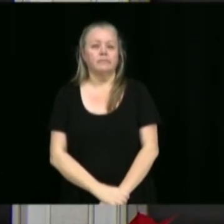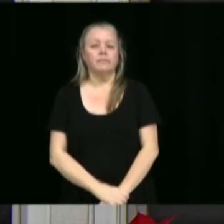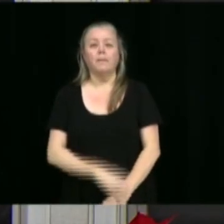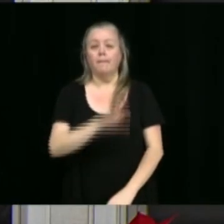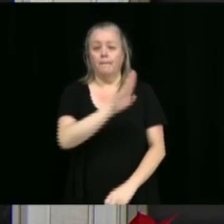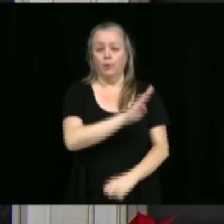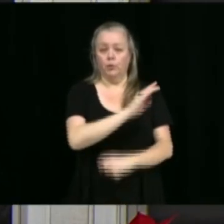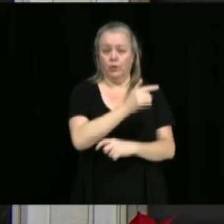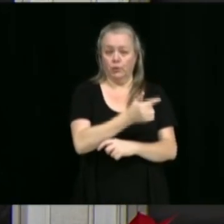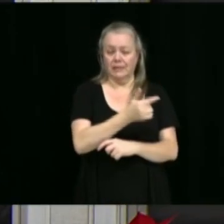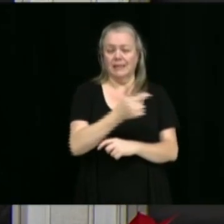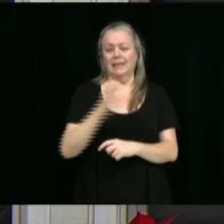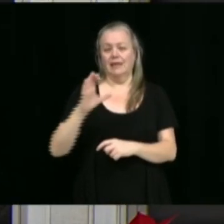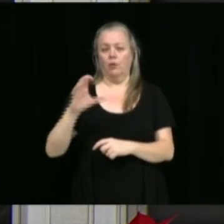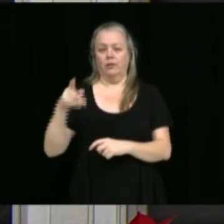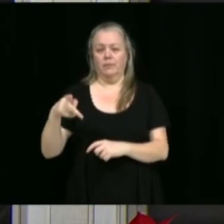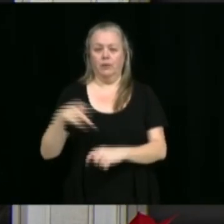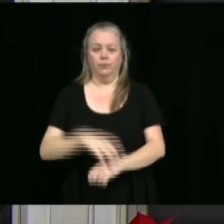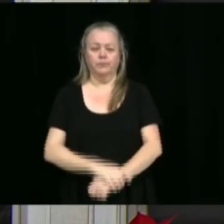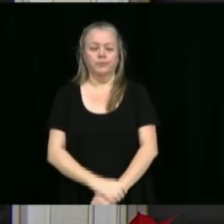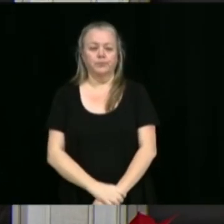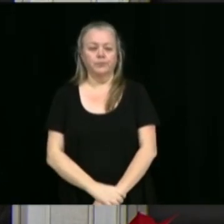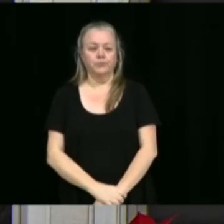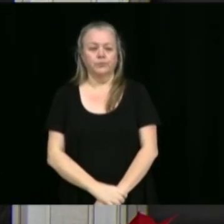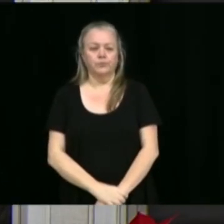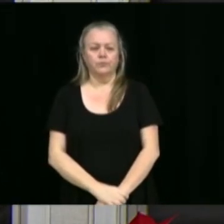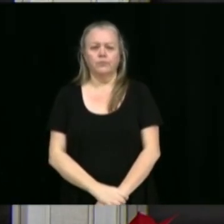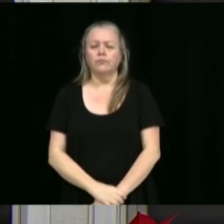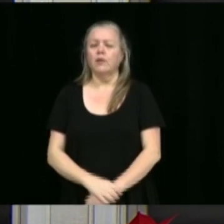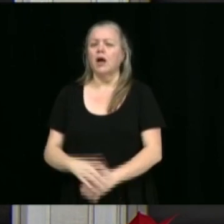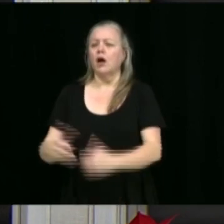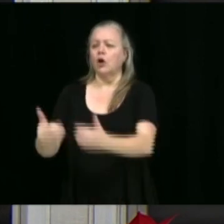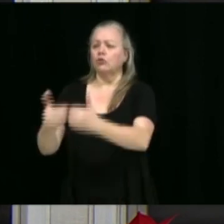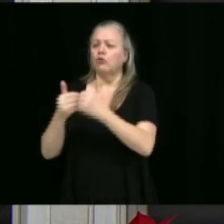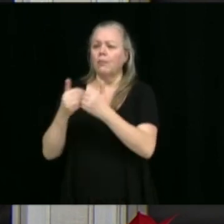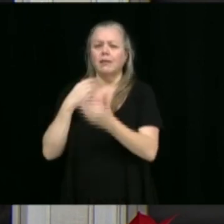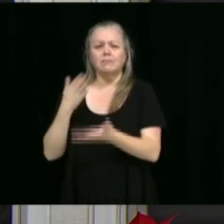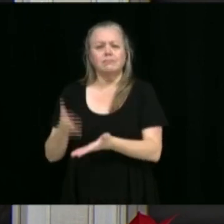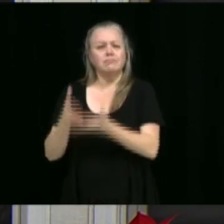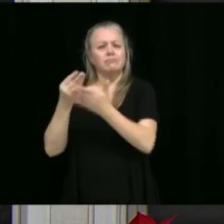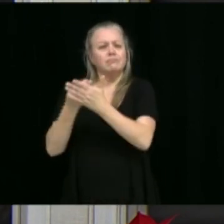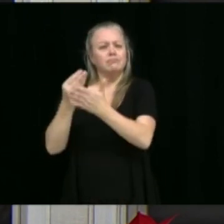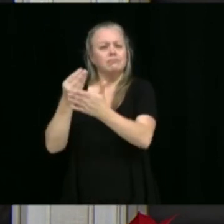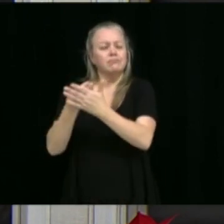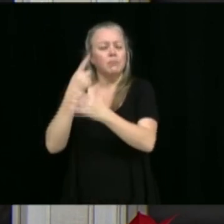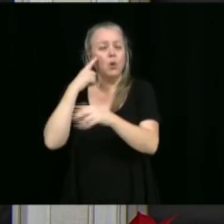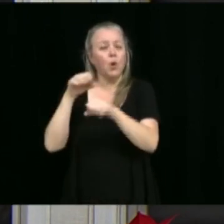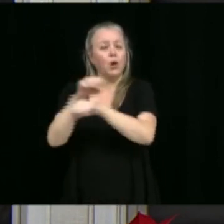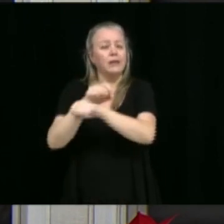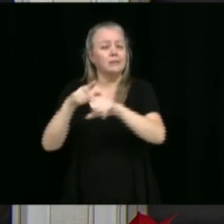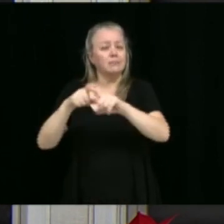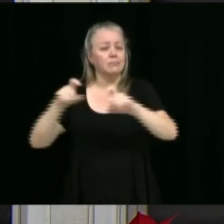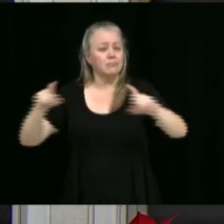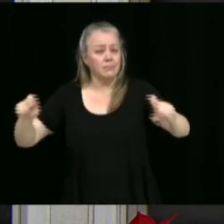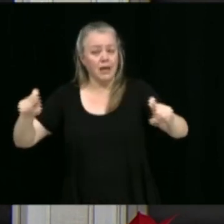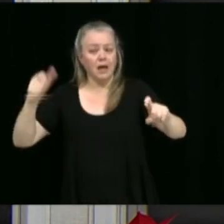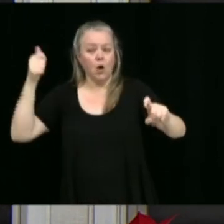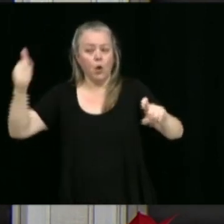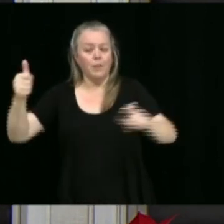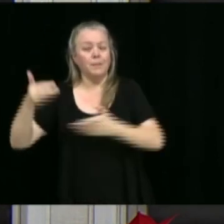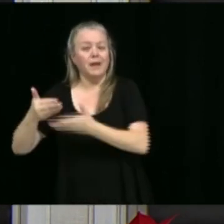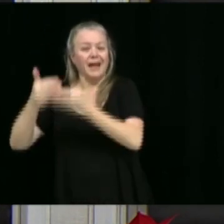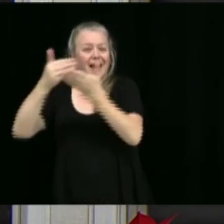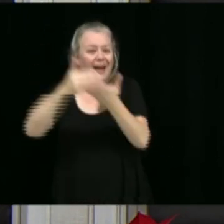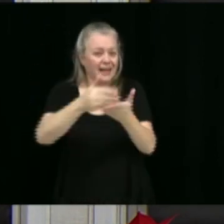Benoît Gauthier, Caroline Pilon. Demande d'aide financière pour divers organismes venant en aide aux personnes en situation